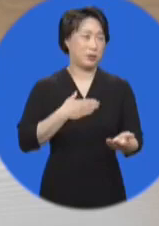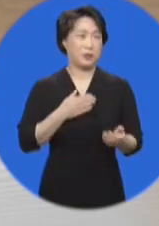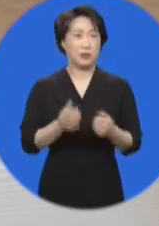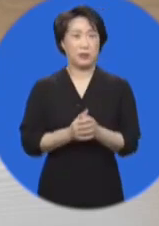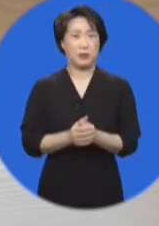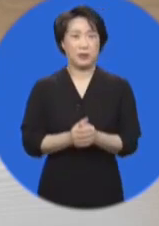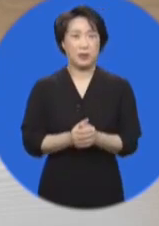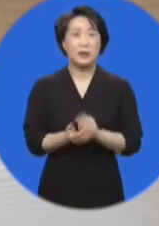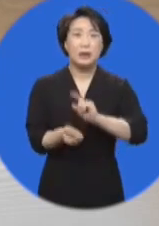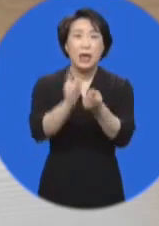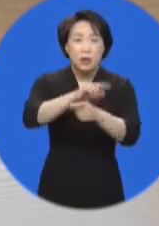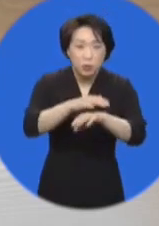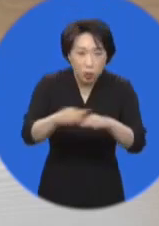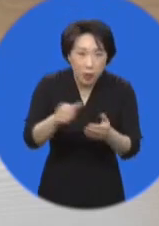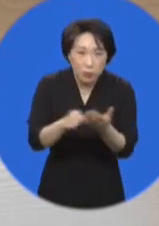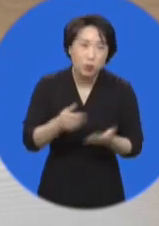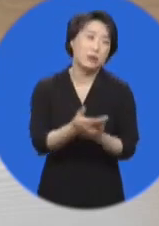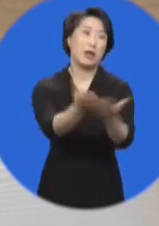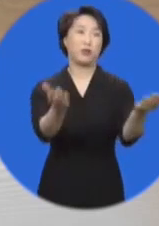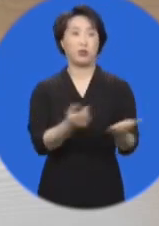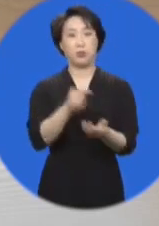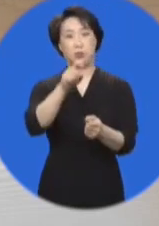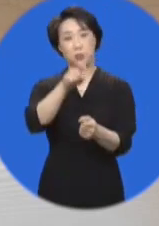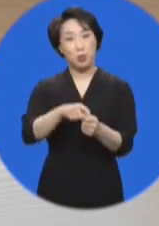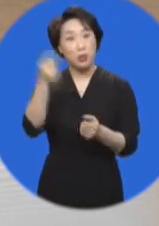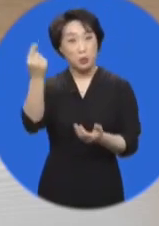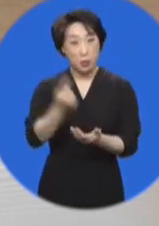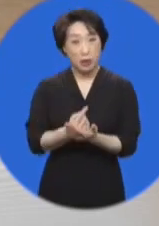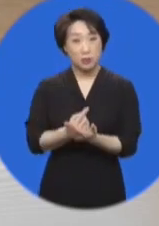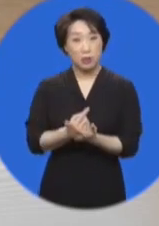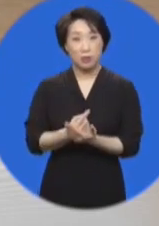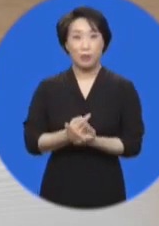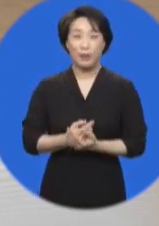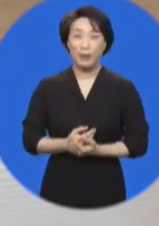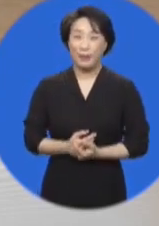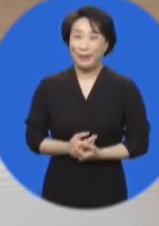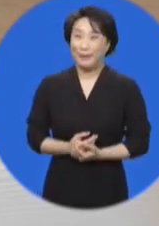파는 사람의 대속물로